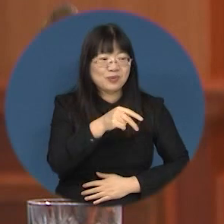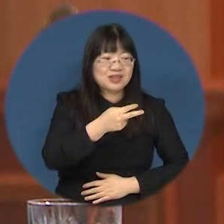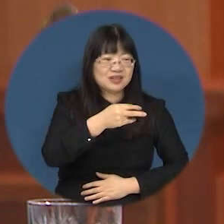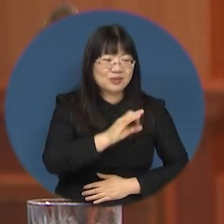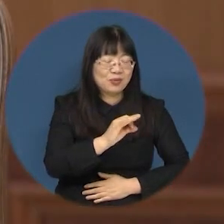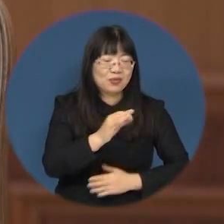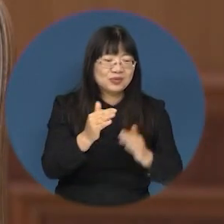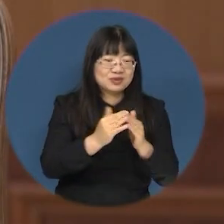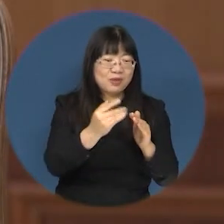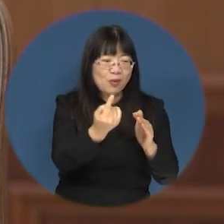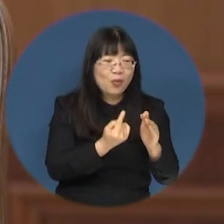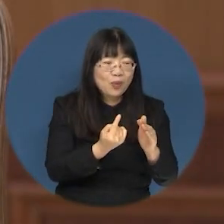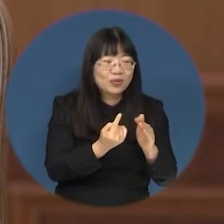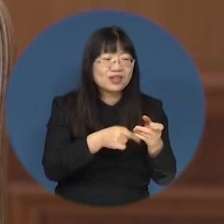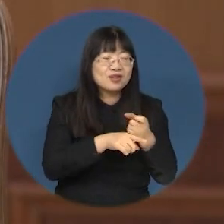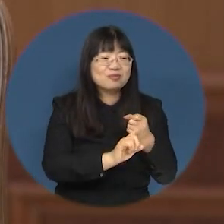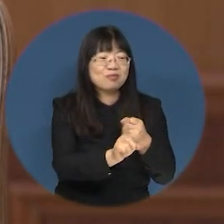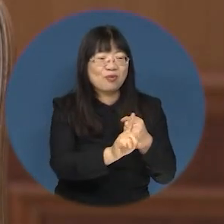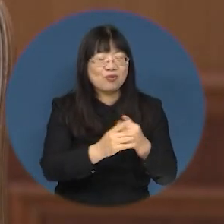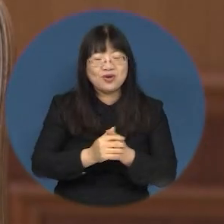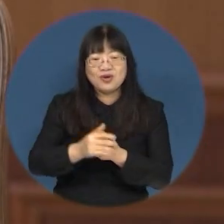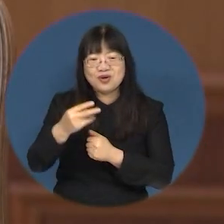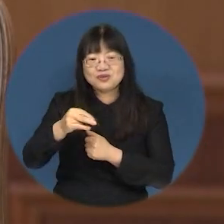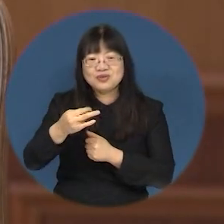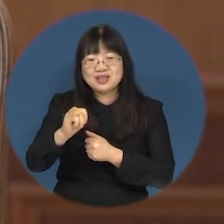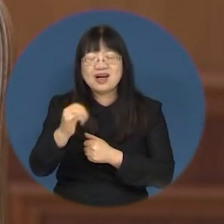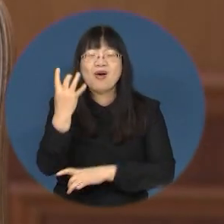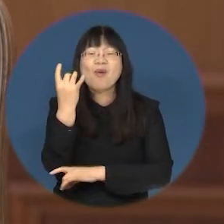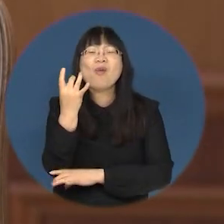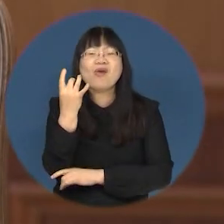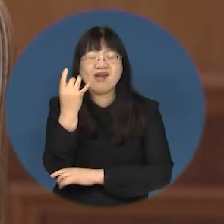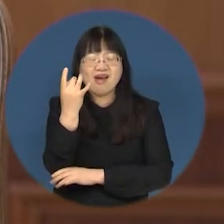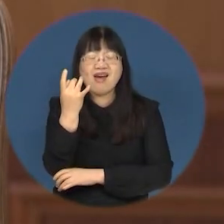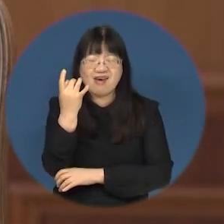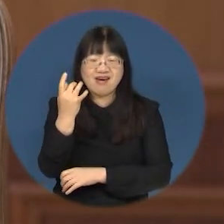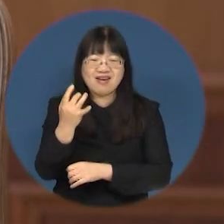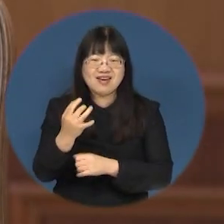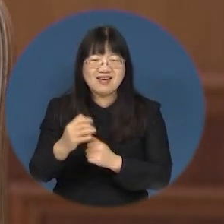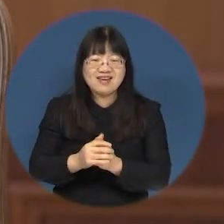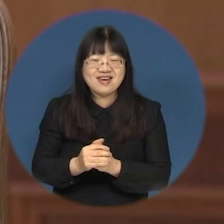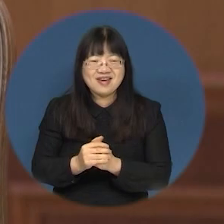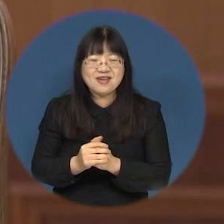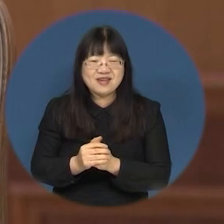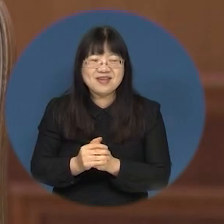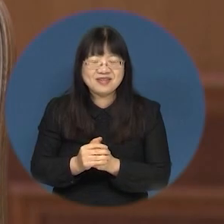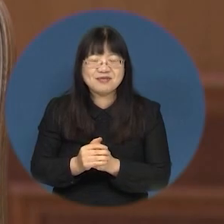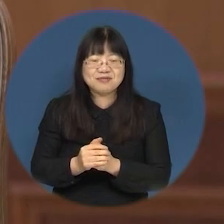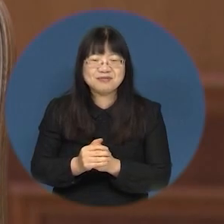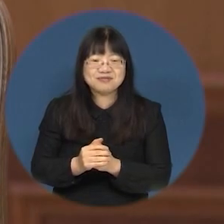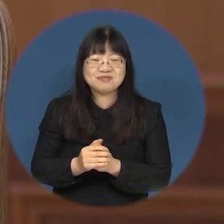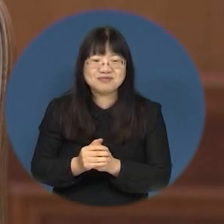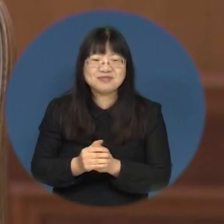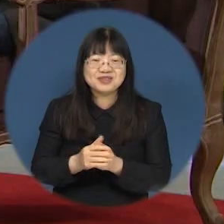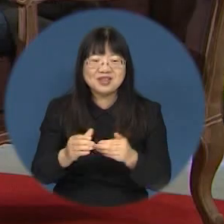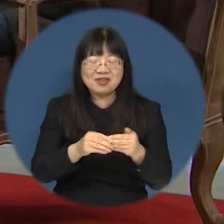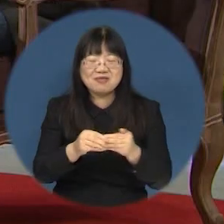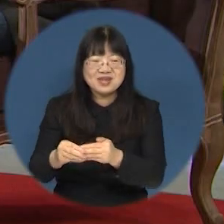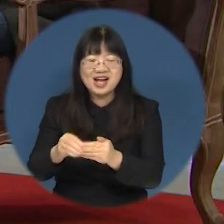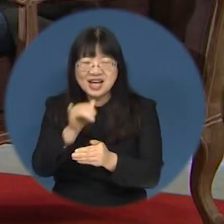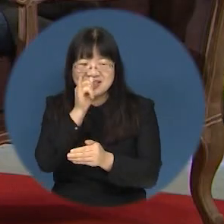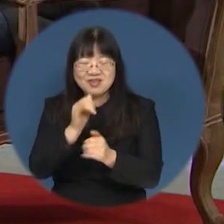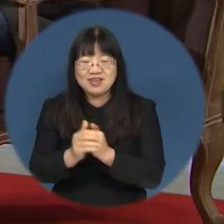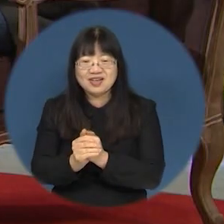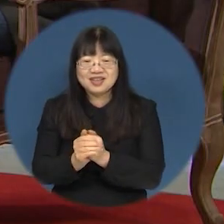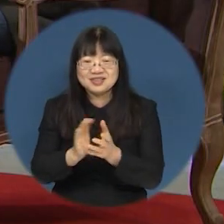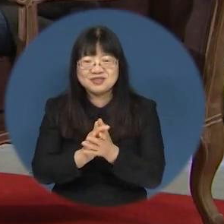거죠? 아, 그것은 이제 둘리가 원흉이에요, 사실은. 예, 둘리가 이 스물에서 둘리가 끌고 온 거나 마찬가지예요.